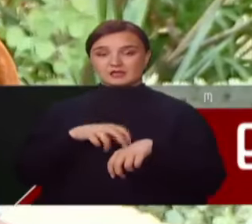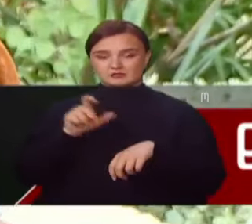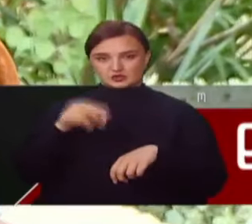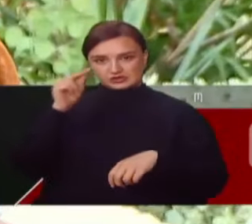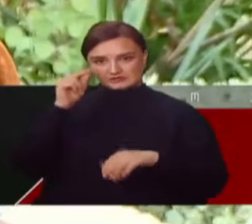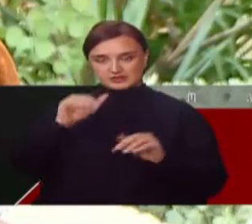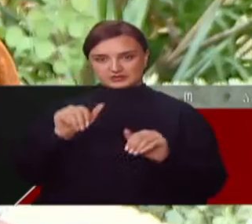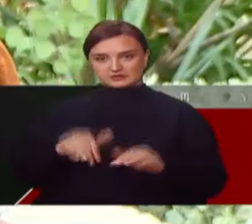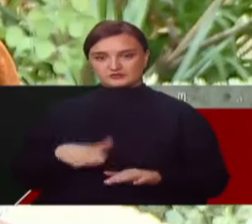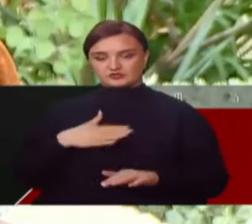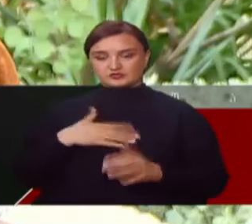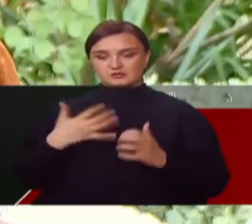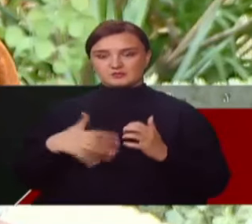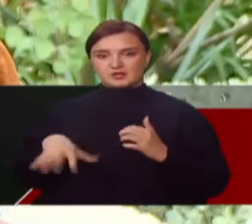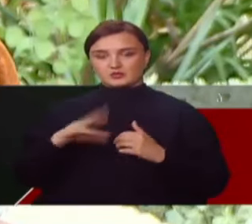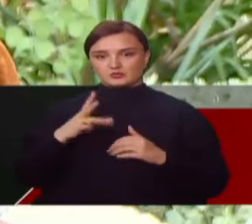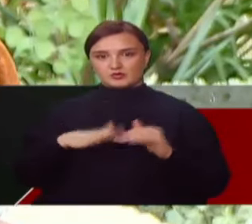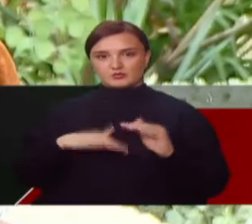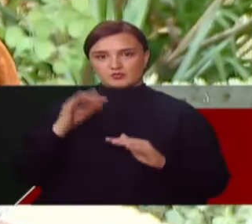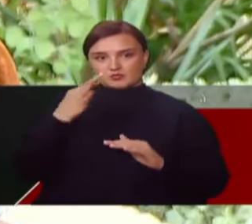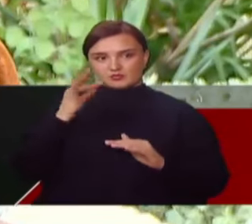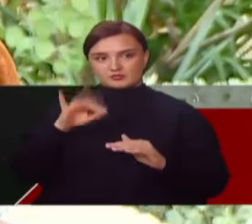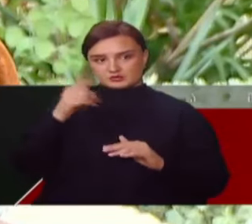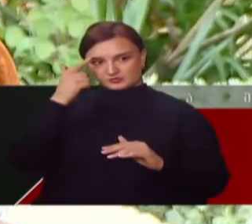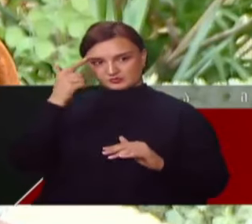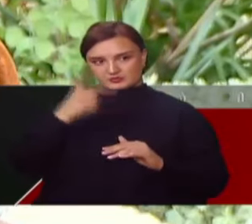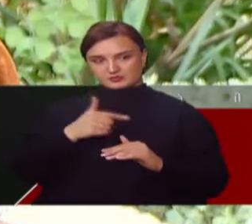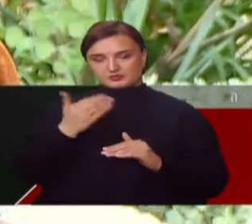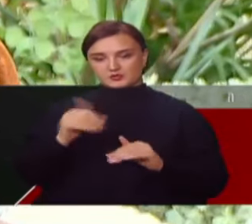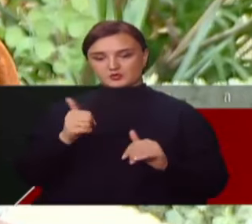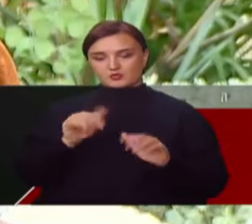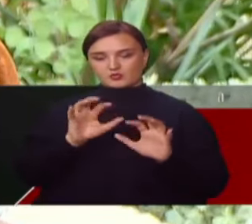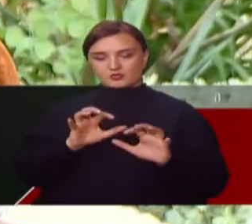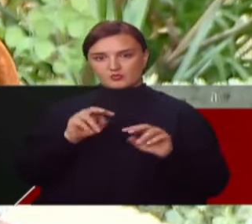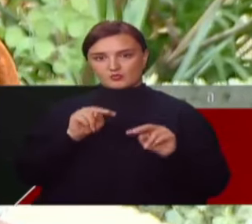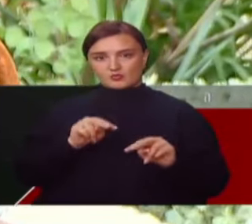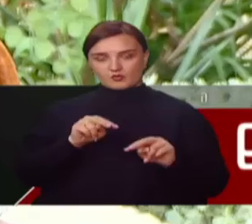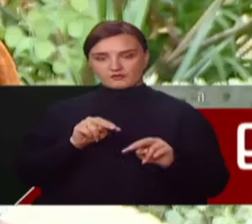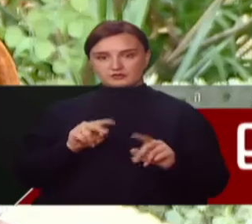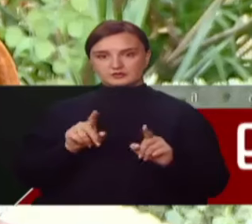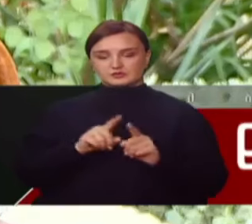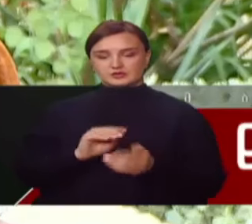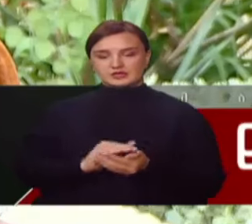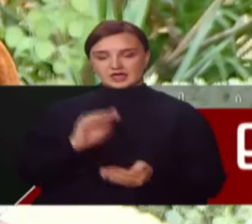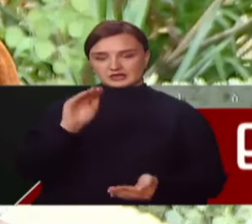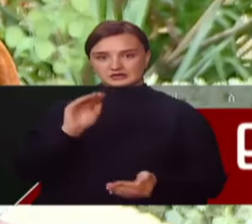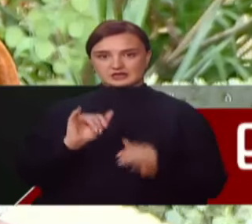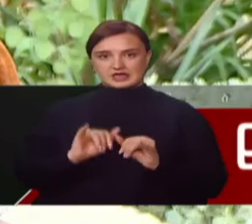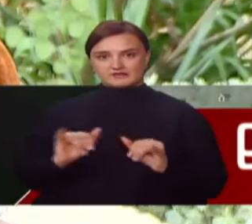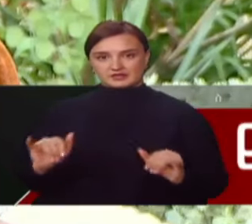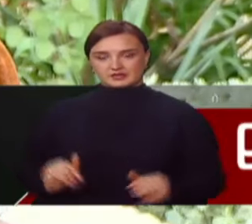ბუნებრივია მოითხოვდნენ პროფესიულ ცოდნას მათი როგორც მოვლის, ასევე გაზრდა